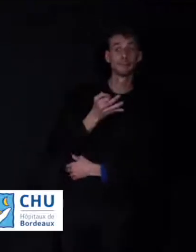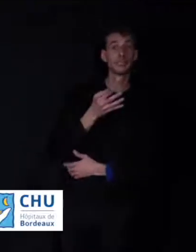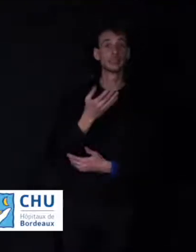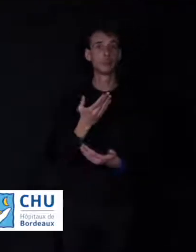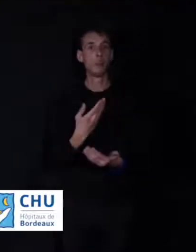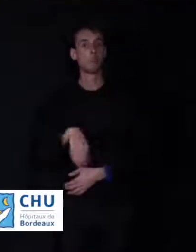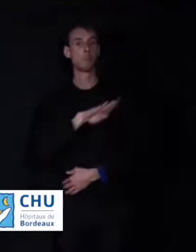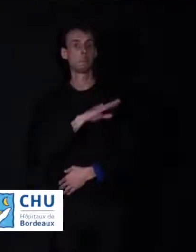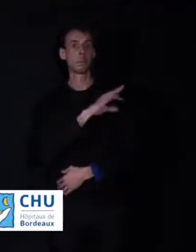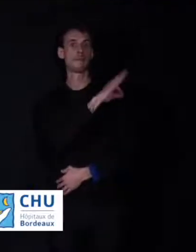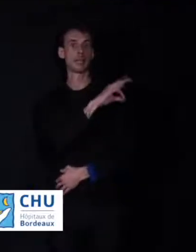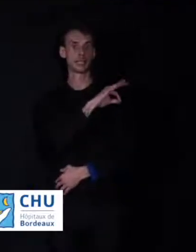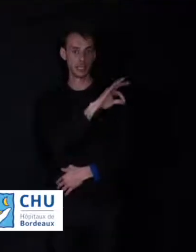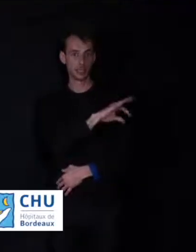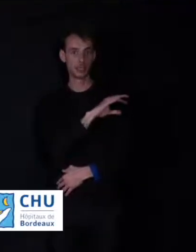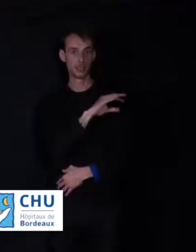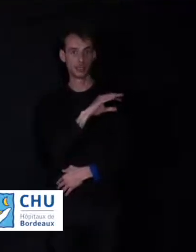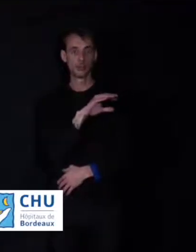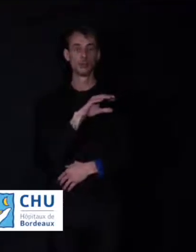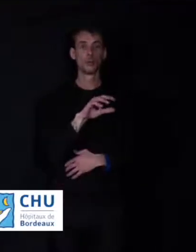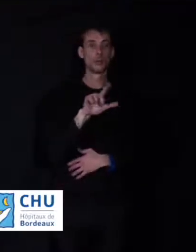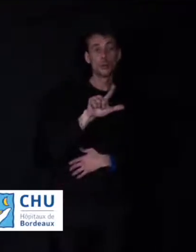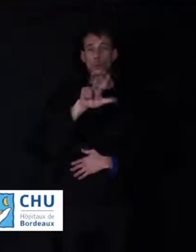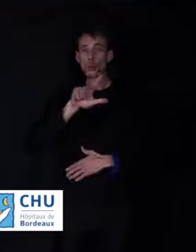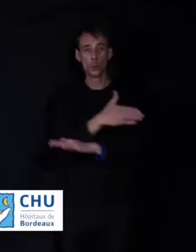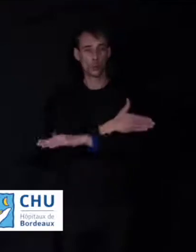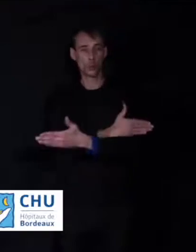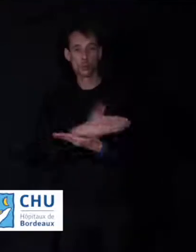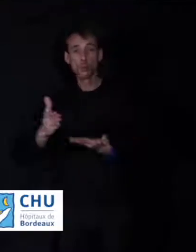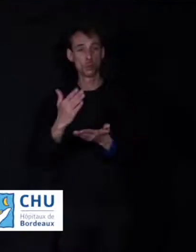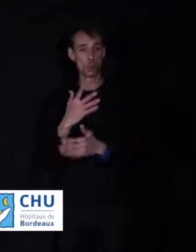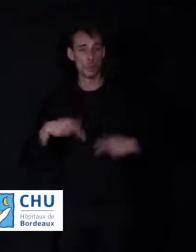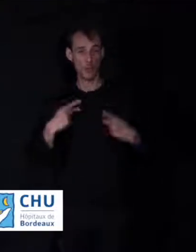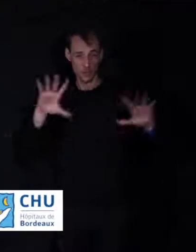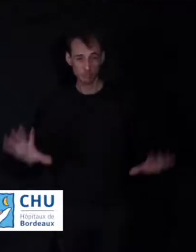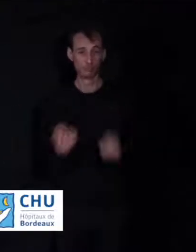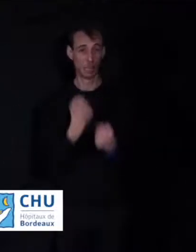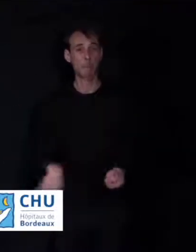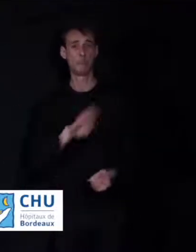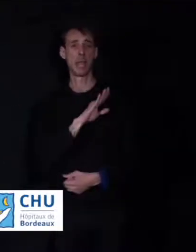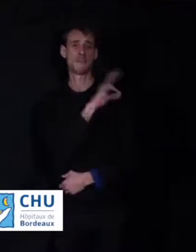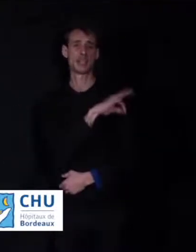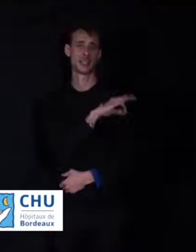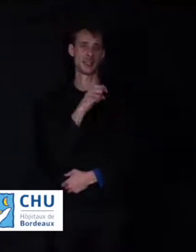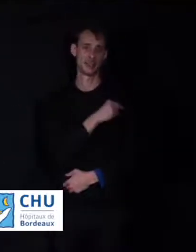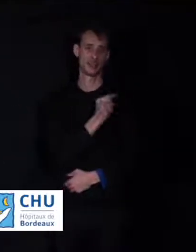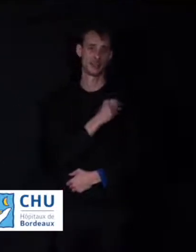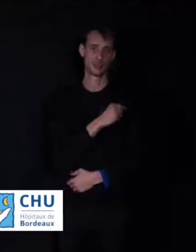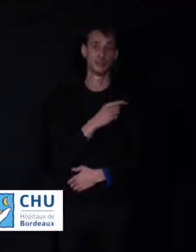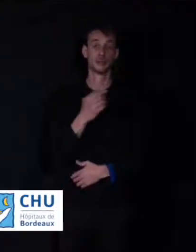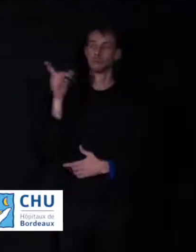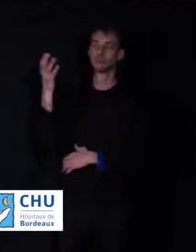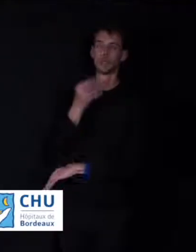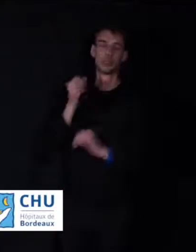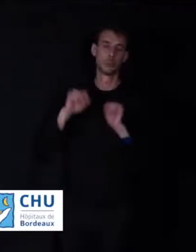sauvées grâce aux principaux vaccins. Et selon l'UNICEF, on pourrait encore faire mieux en vaccinant mieux et sauver